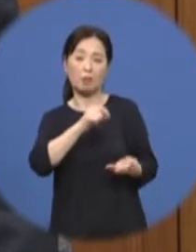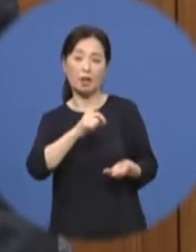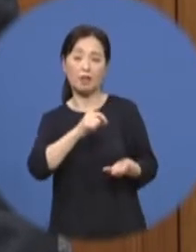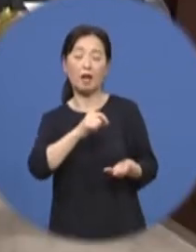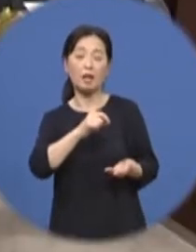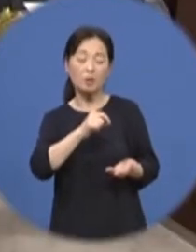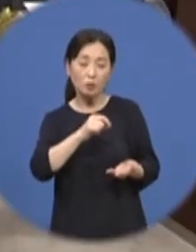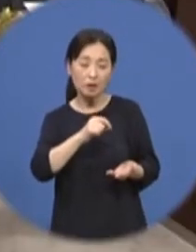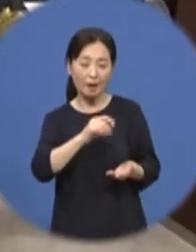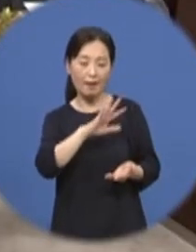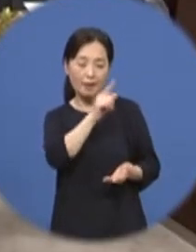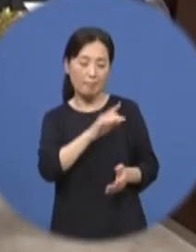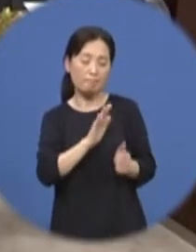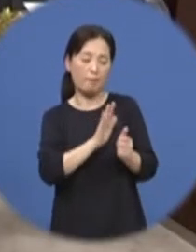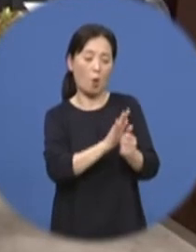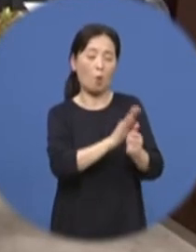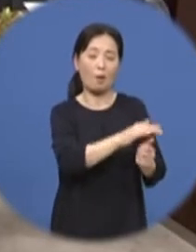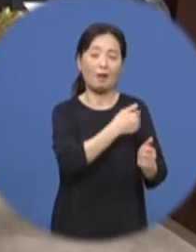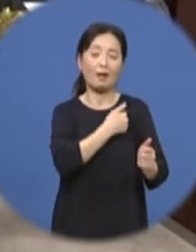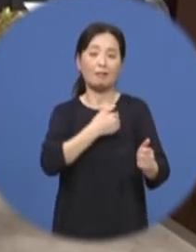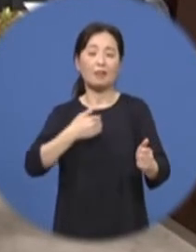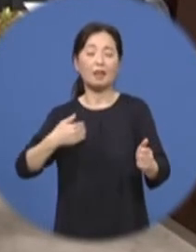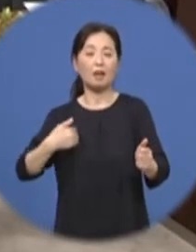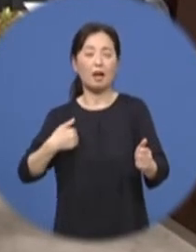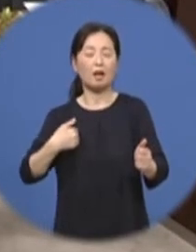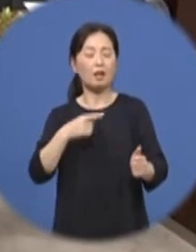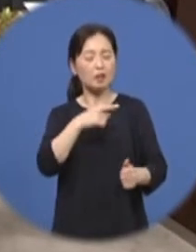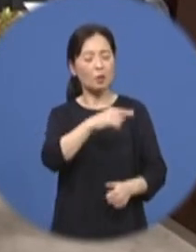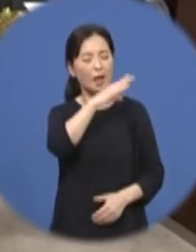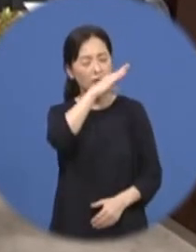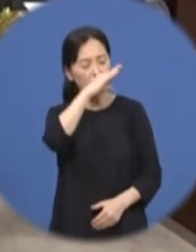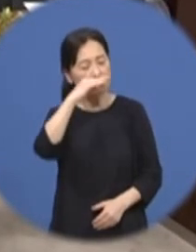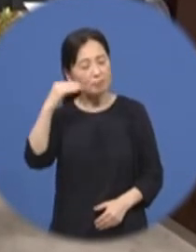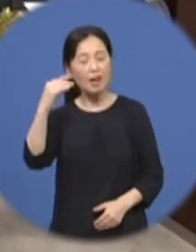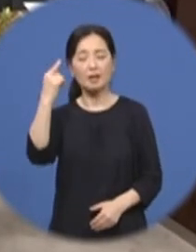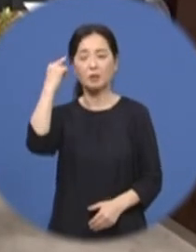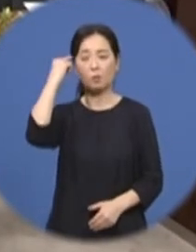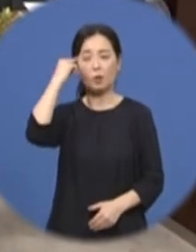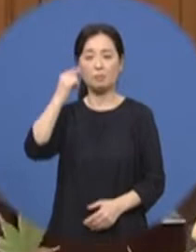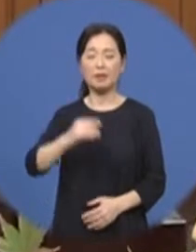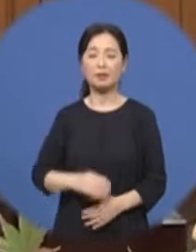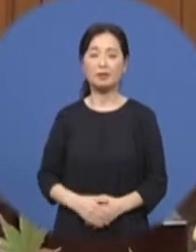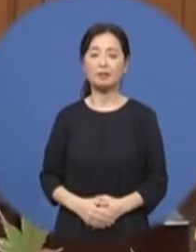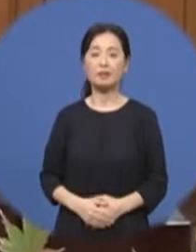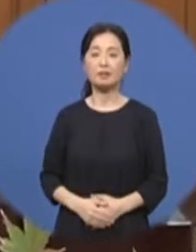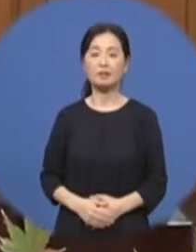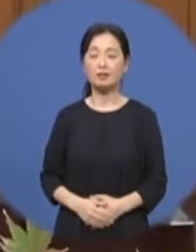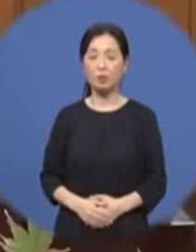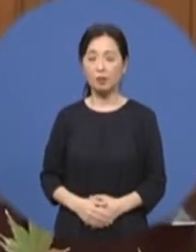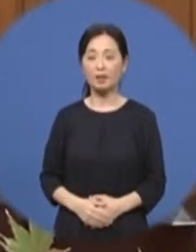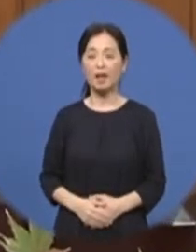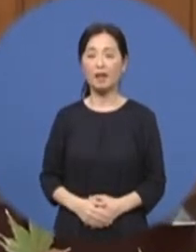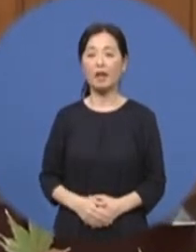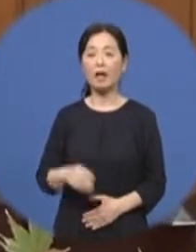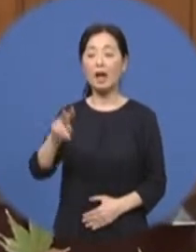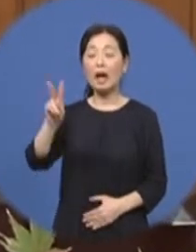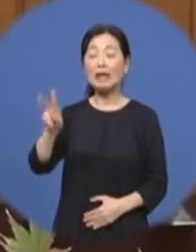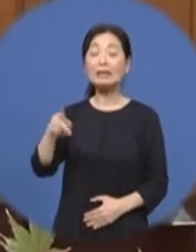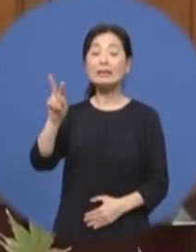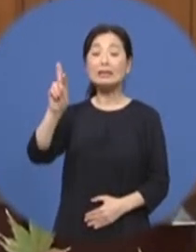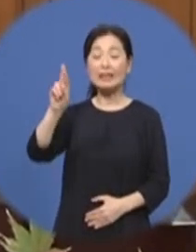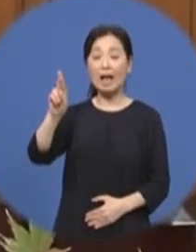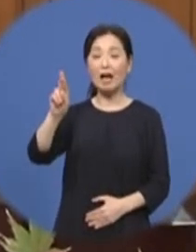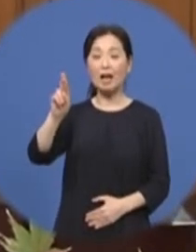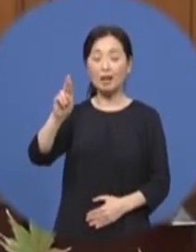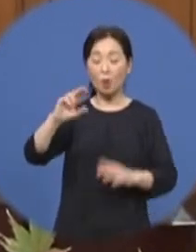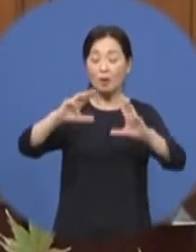できたんですね。だから本当に素晴らしいことだと思います。 そうですね。そしてリラではですね、世界民族